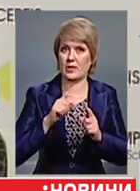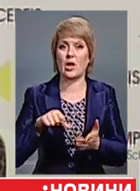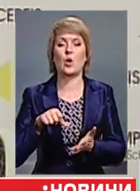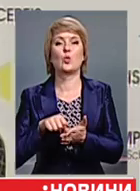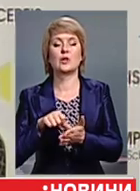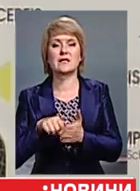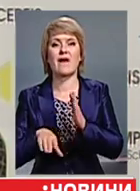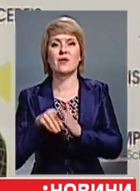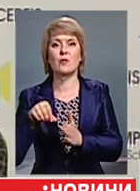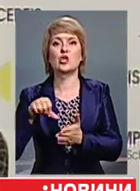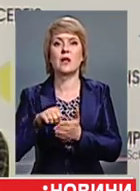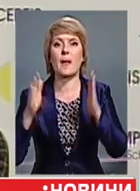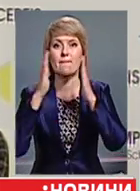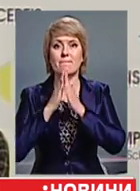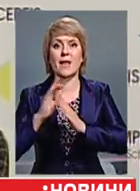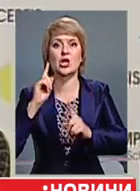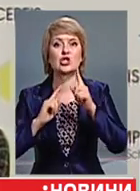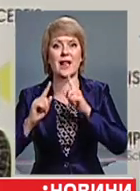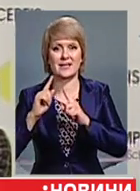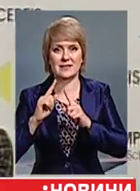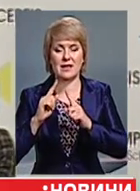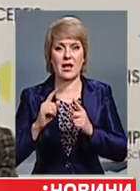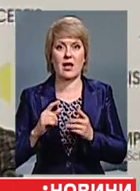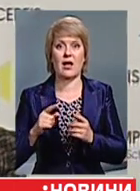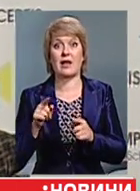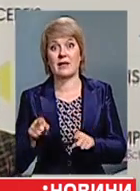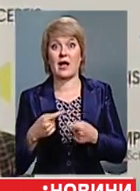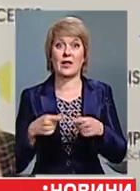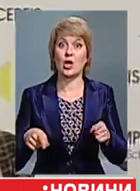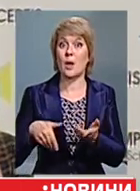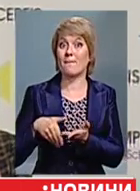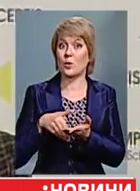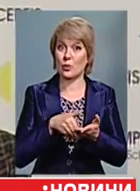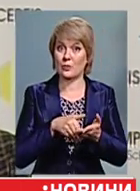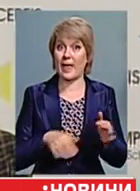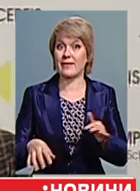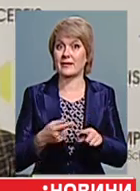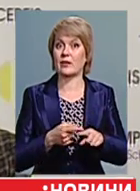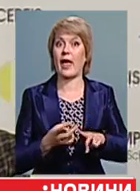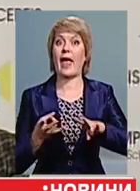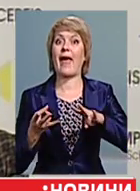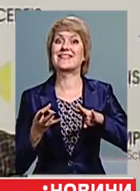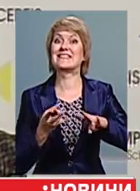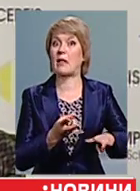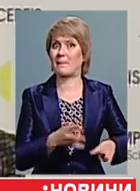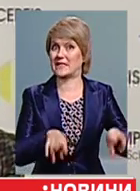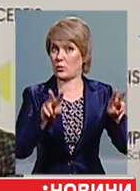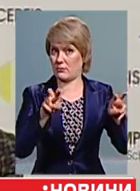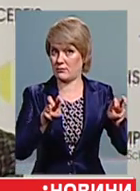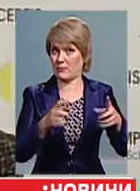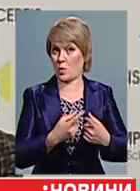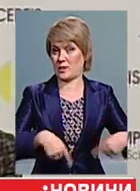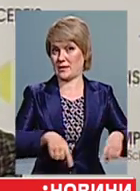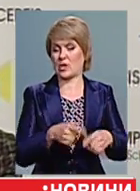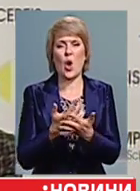Меджлиса, косвенно, получается, так или иначе поддерживал деятельность этой экстремистской, в кавычках, организации. Любой бизнесмен,